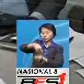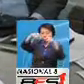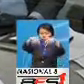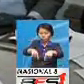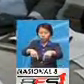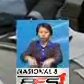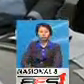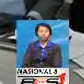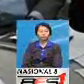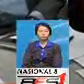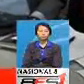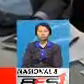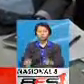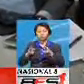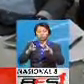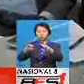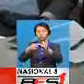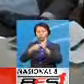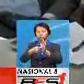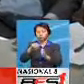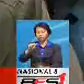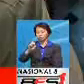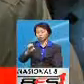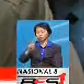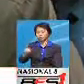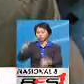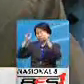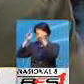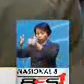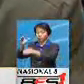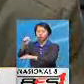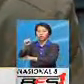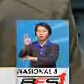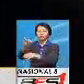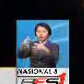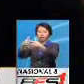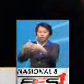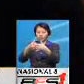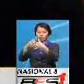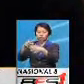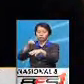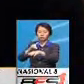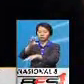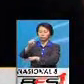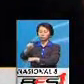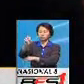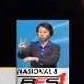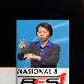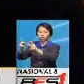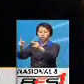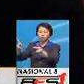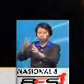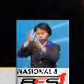ini road show aem kali ini tertupu di San Francisco khususnya di silicon valy yang menjadi hub